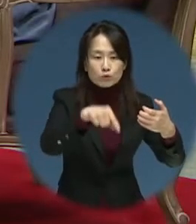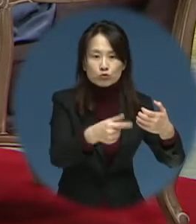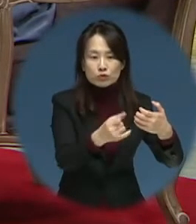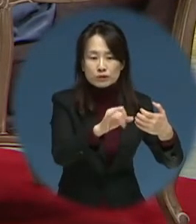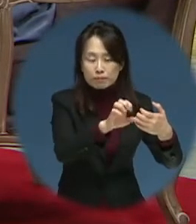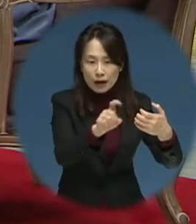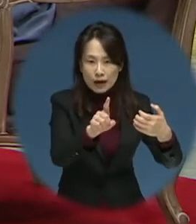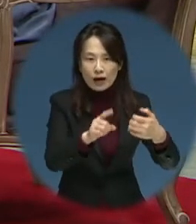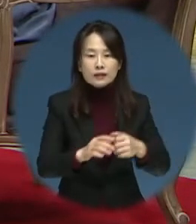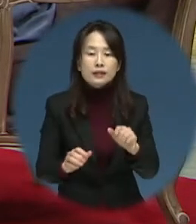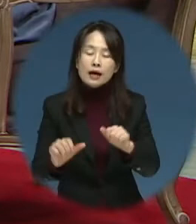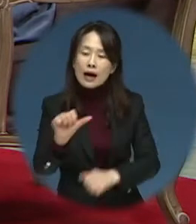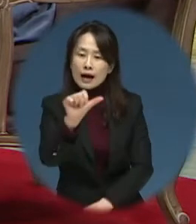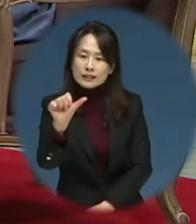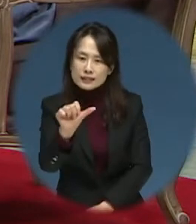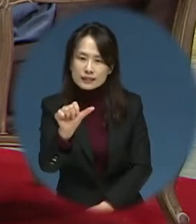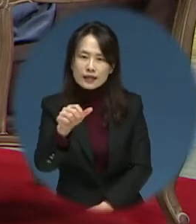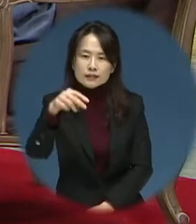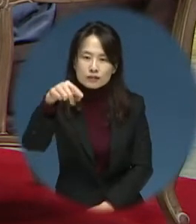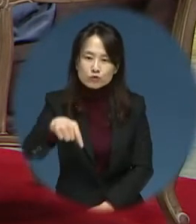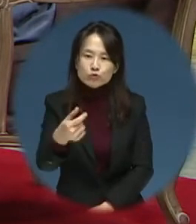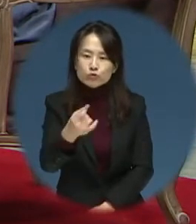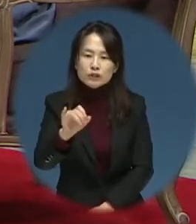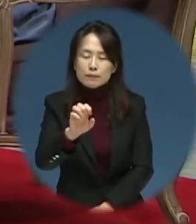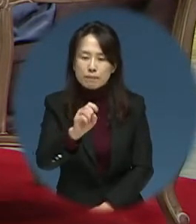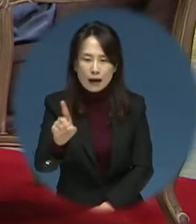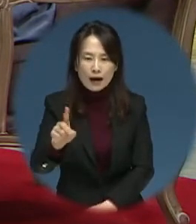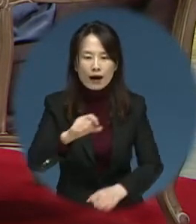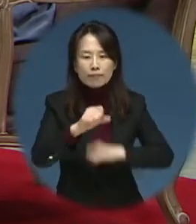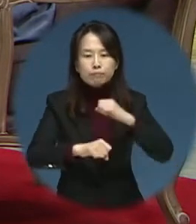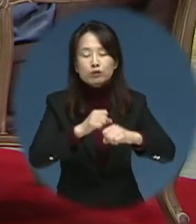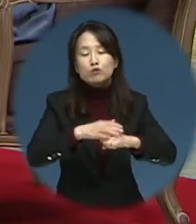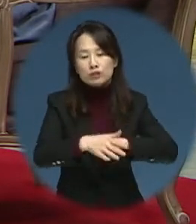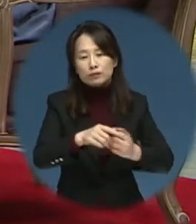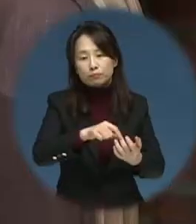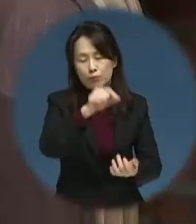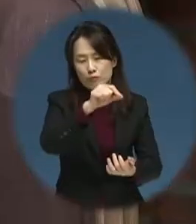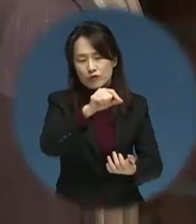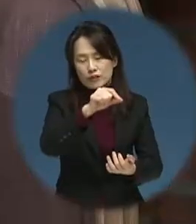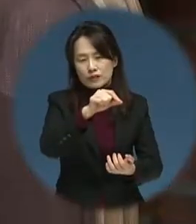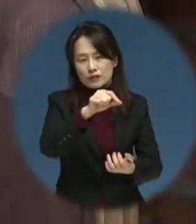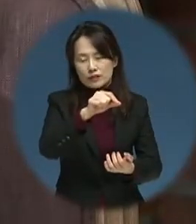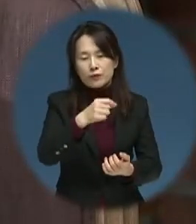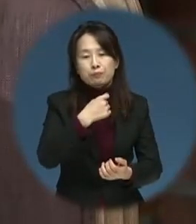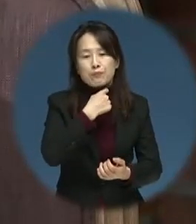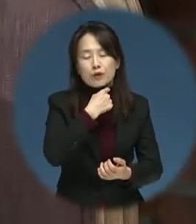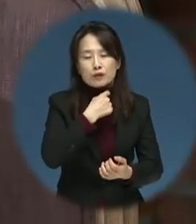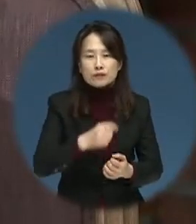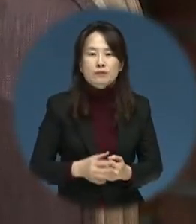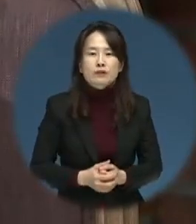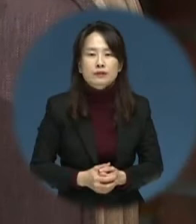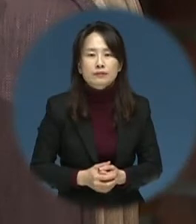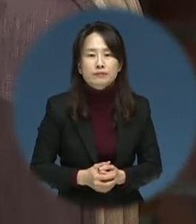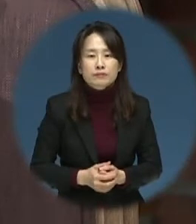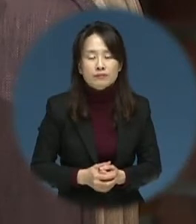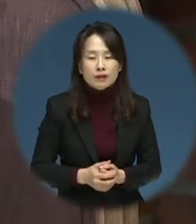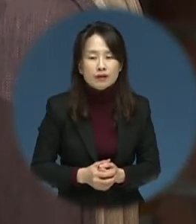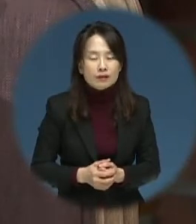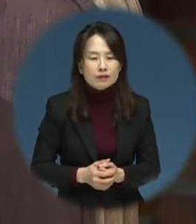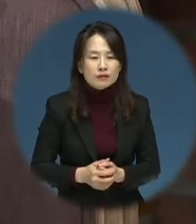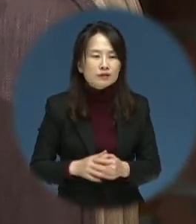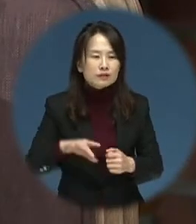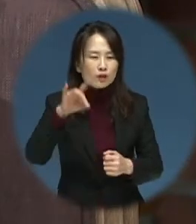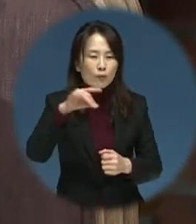대부분 순위파. 순위파고. 네. 민주적으로 선출하는 게 옳다. 이쪽 주장이라 이거죠? 뭐 그렇게 주장했지만 나중에는 결국